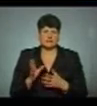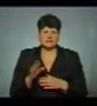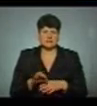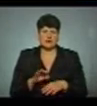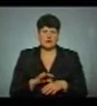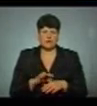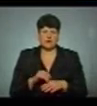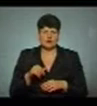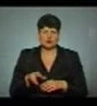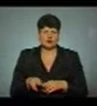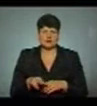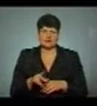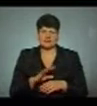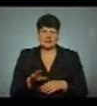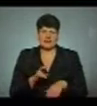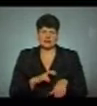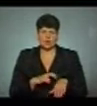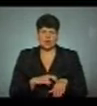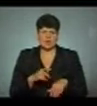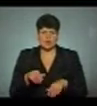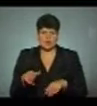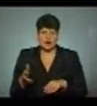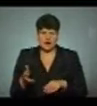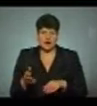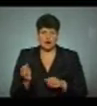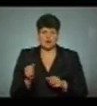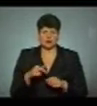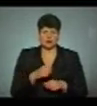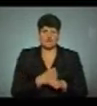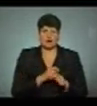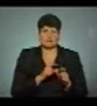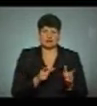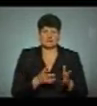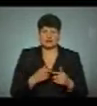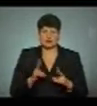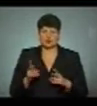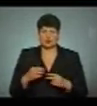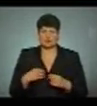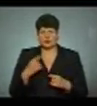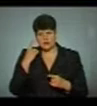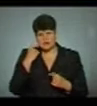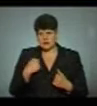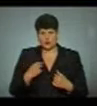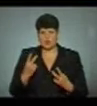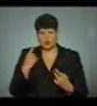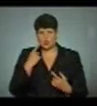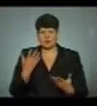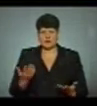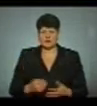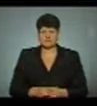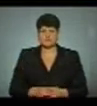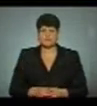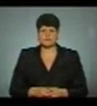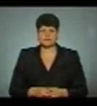не до лікаря, а йдуть в аптеку по лікарству? А в нас так само нічого немає, ніхто про нас не дбає.